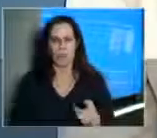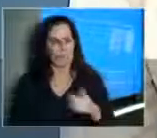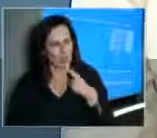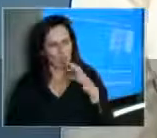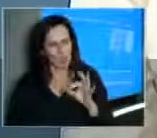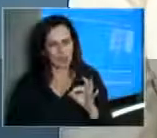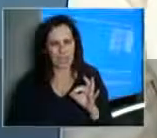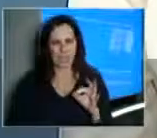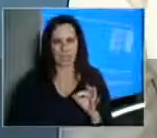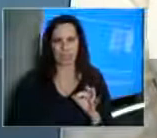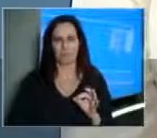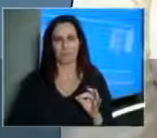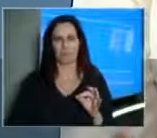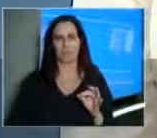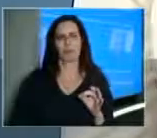אומר